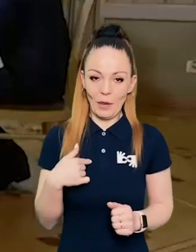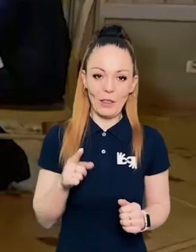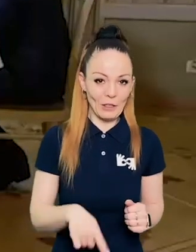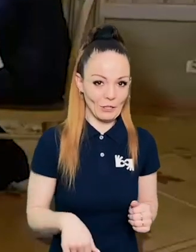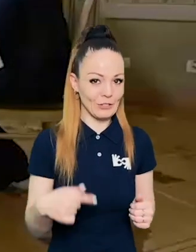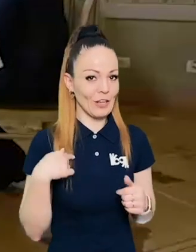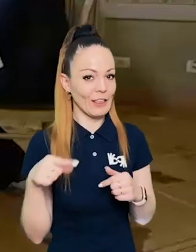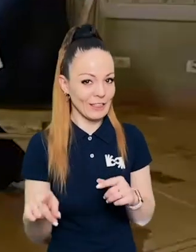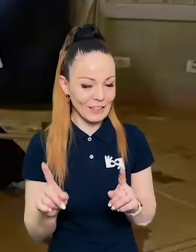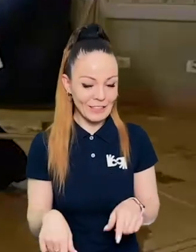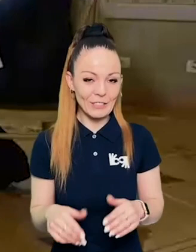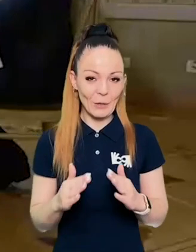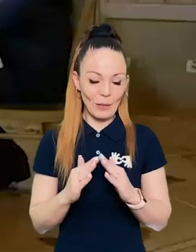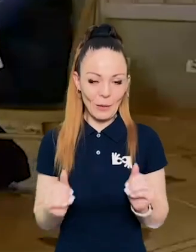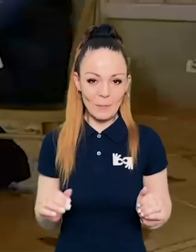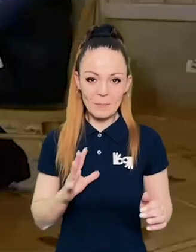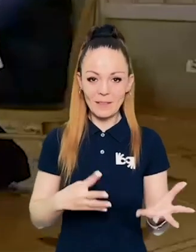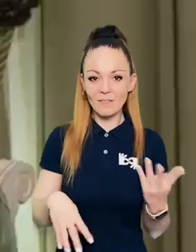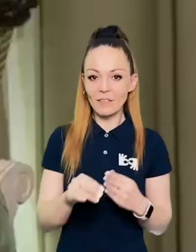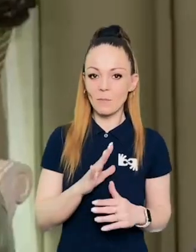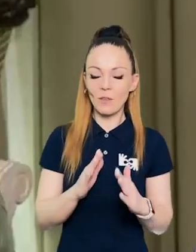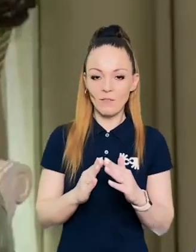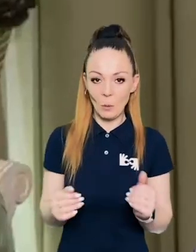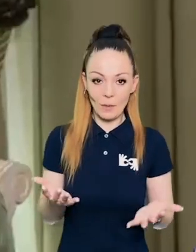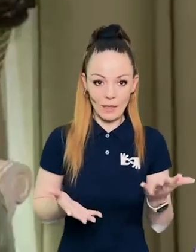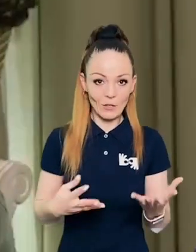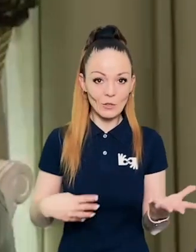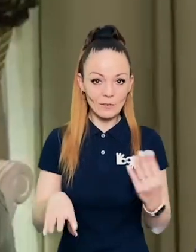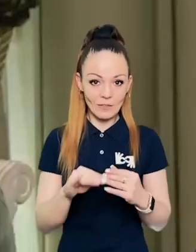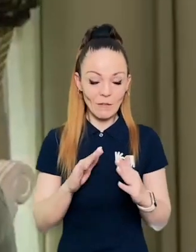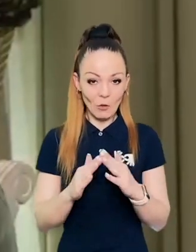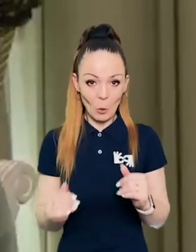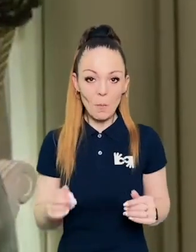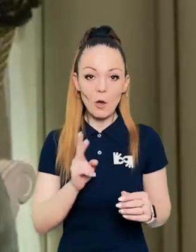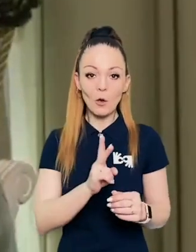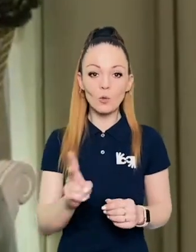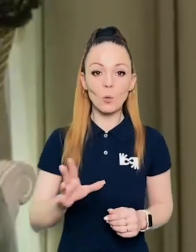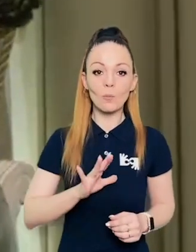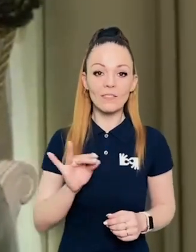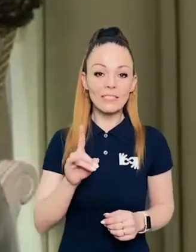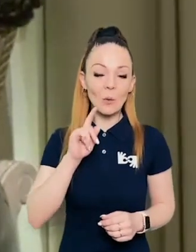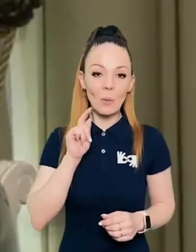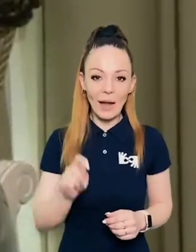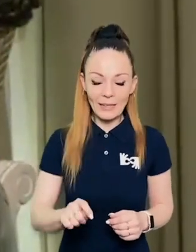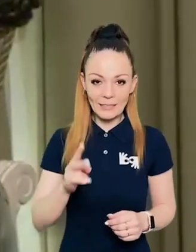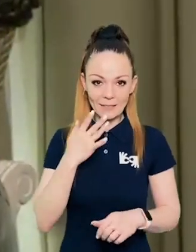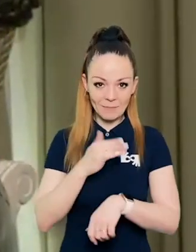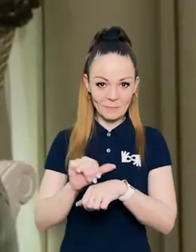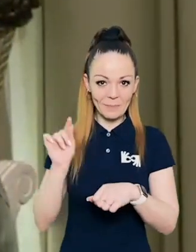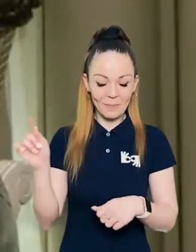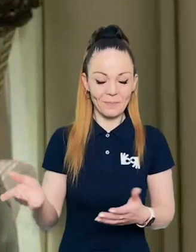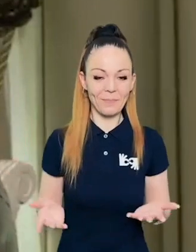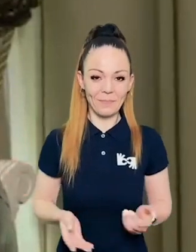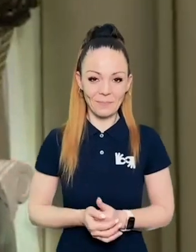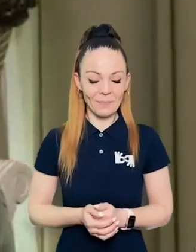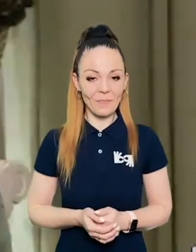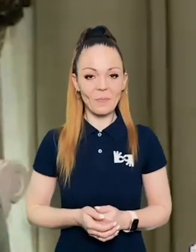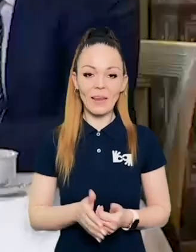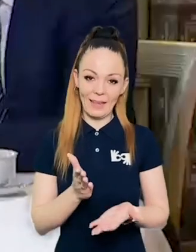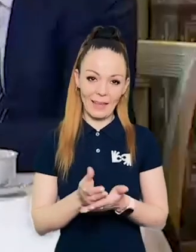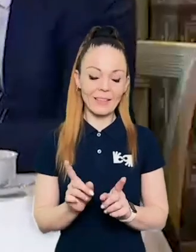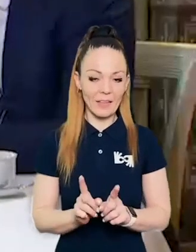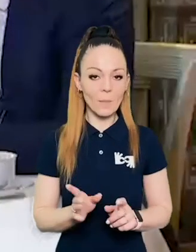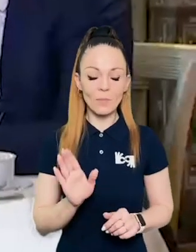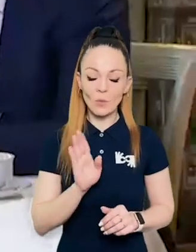Да. Я теж. Я теж. Вдома була. Ми всі були вдома. Якщо ми всі вдома, хто ж був з українців на Кіліманджарі? Слухайте,